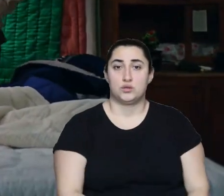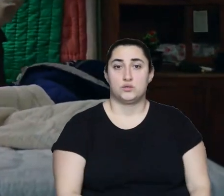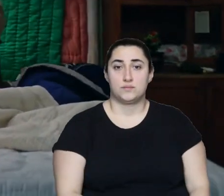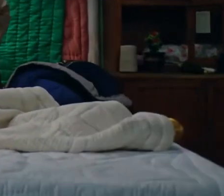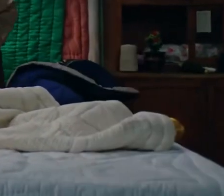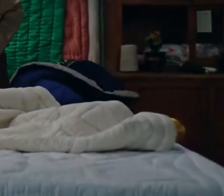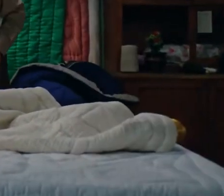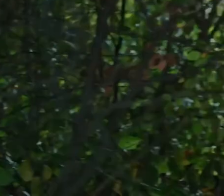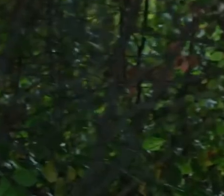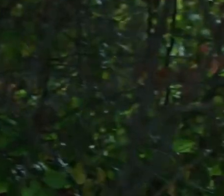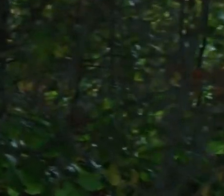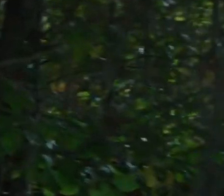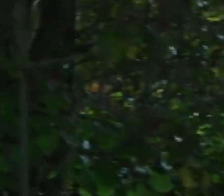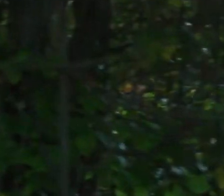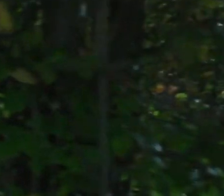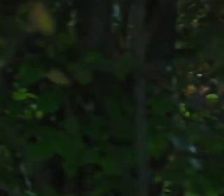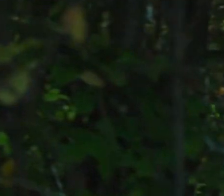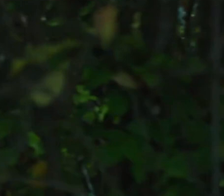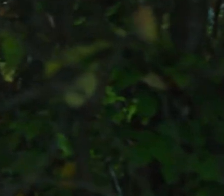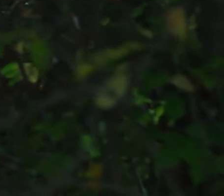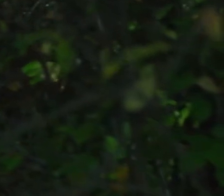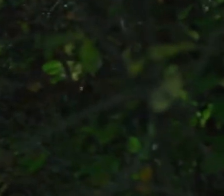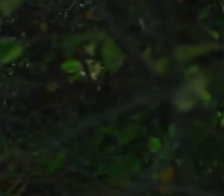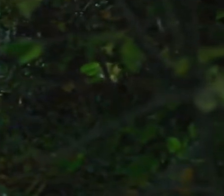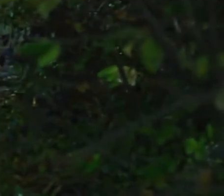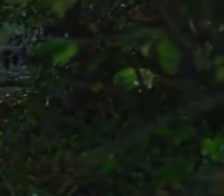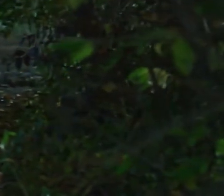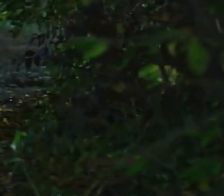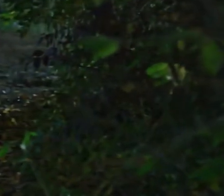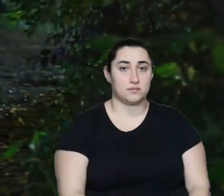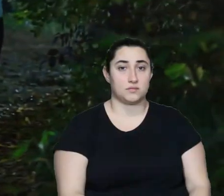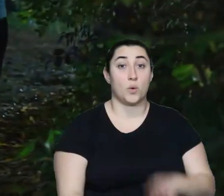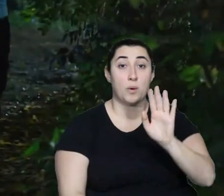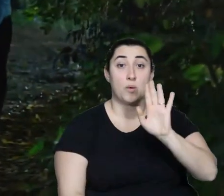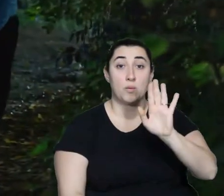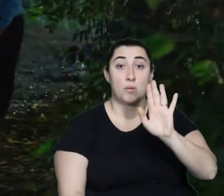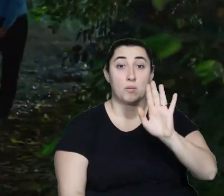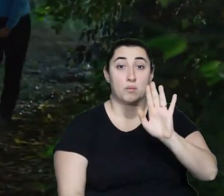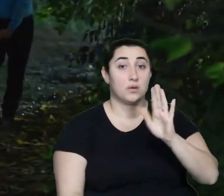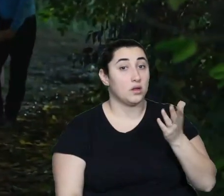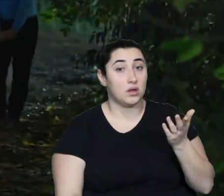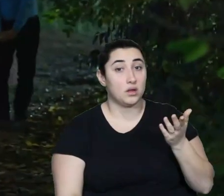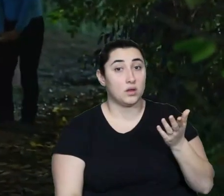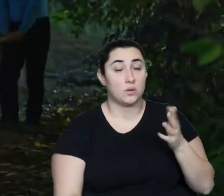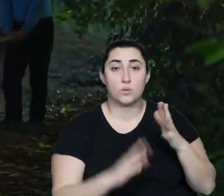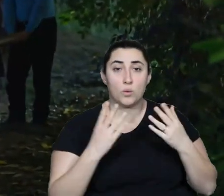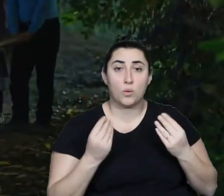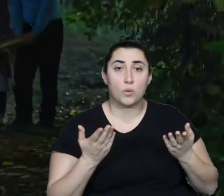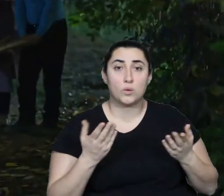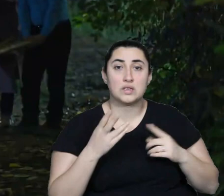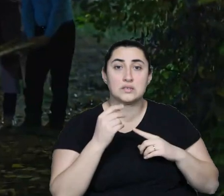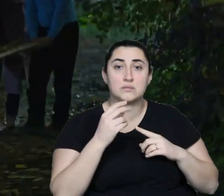Dur. Ormanda Aysu'yu İsmail'in yaptığı sala yatırmış el birliğiyle taşıyorlar. Ne oldu yine